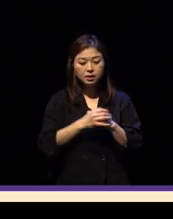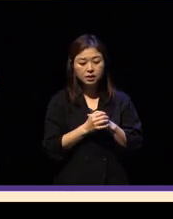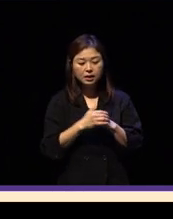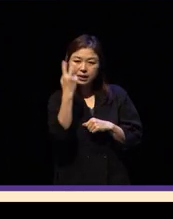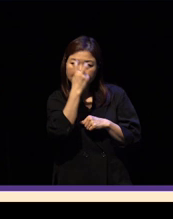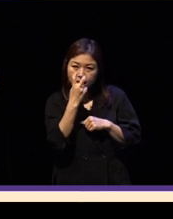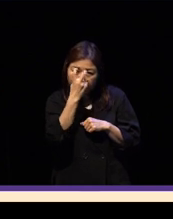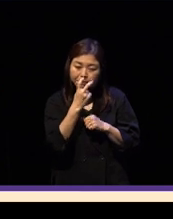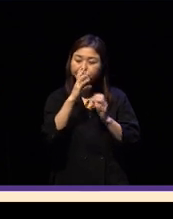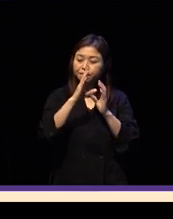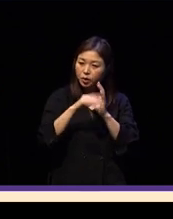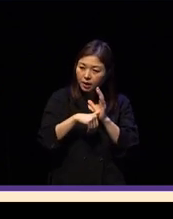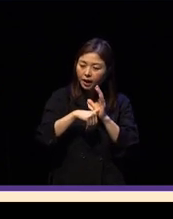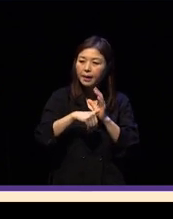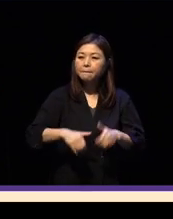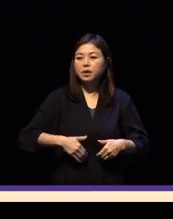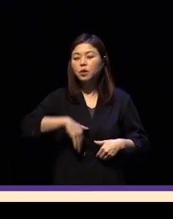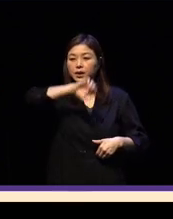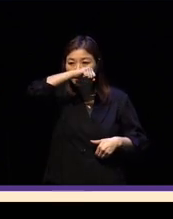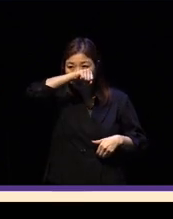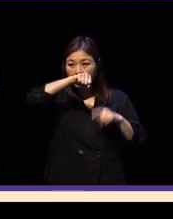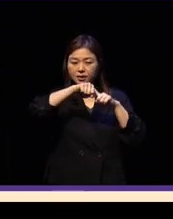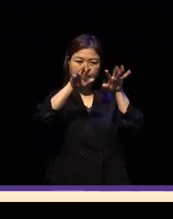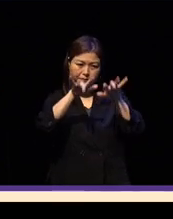필요한 예산들을 등록해 주시면 됩니다.